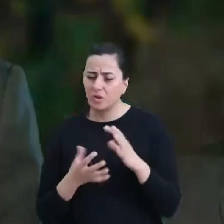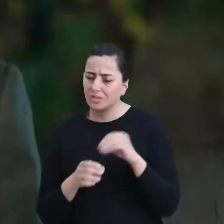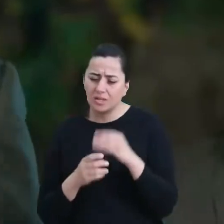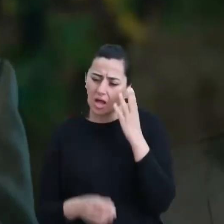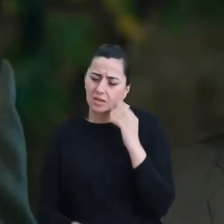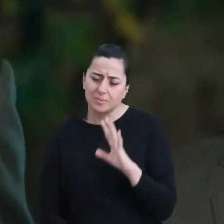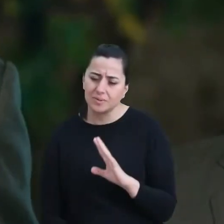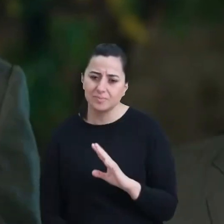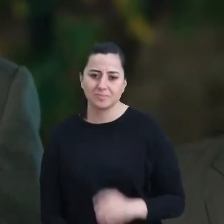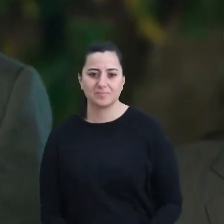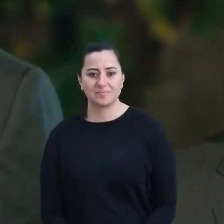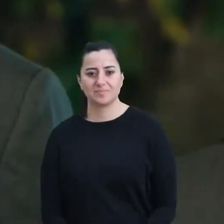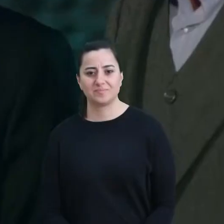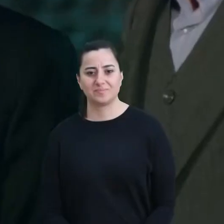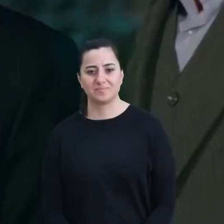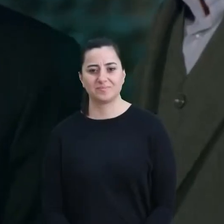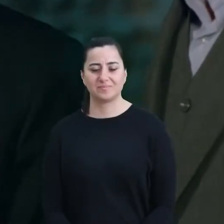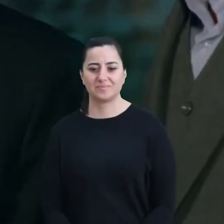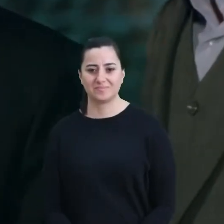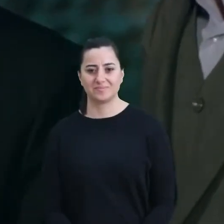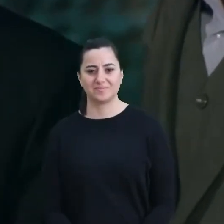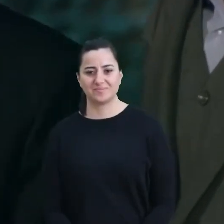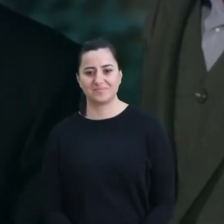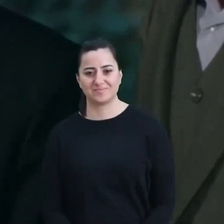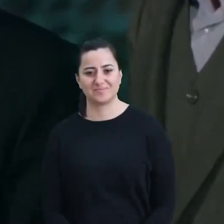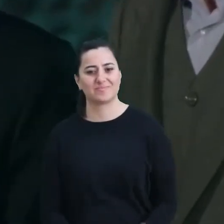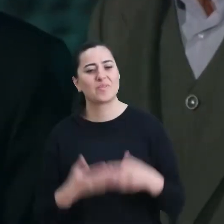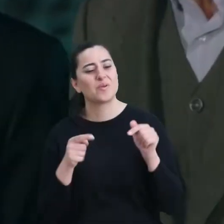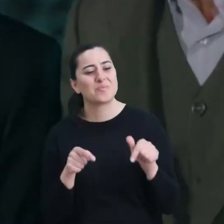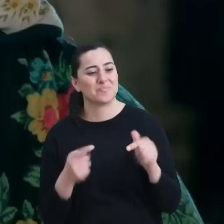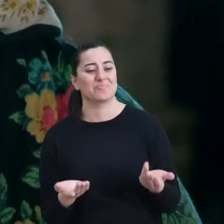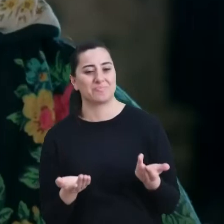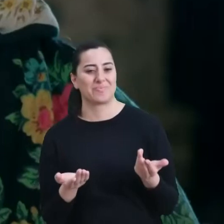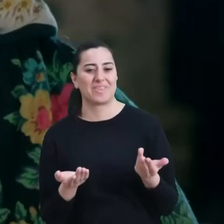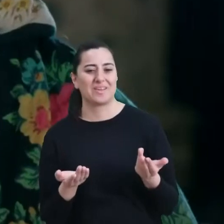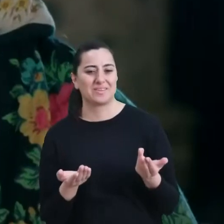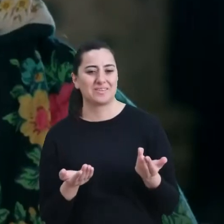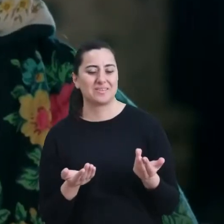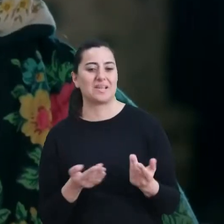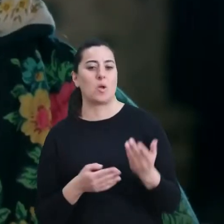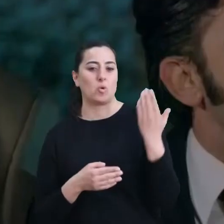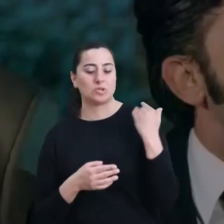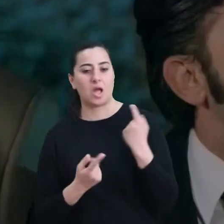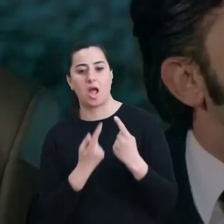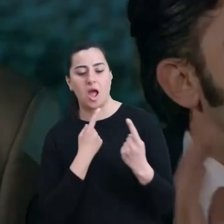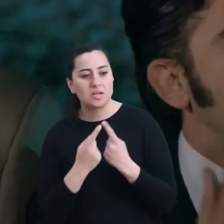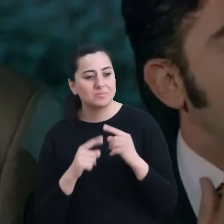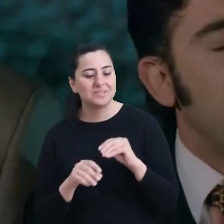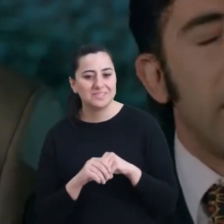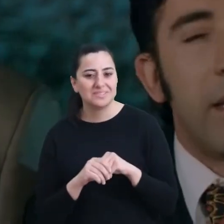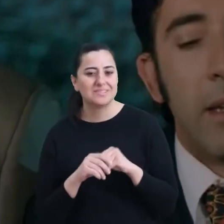nedin? İsmail sırtarak Süleyman'a buyur diye baktı. Şeydin o, ana baştan anlaştık